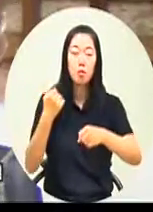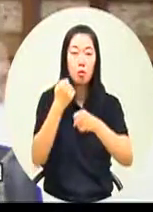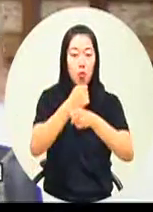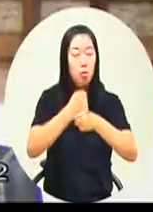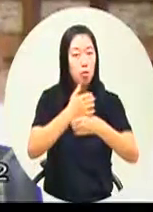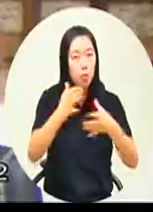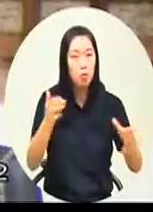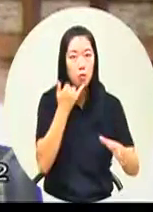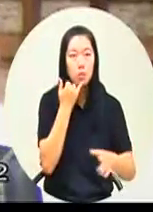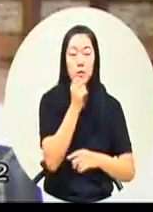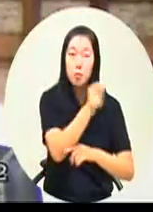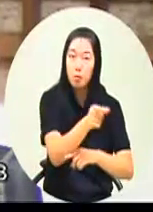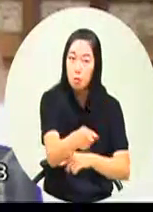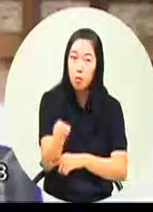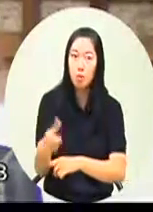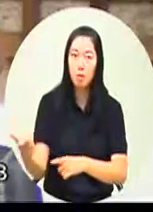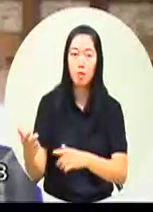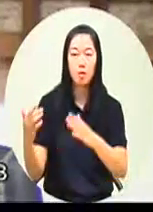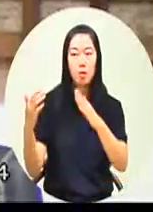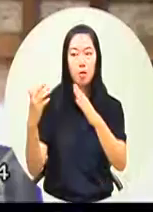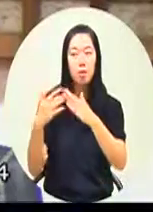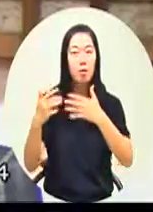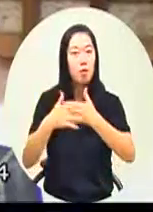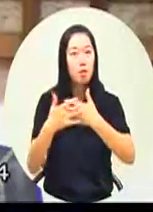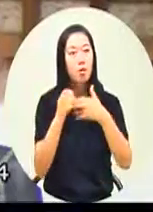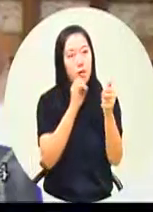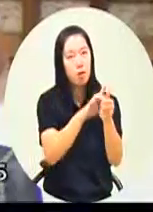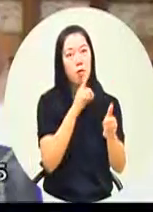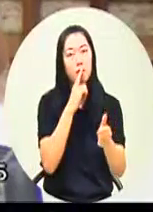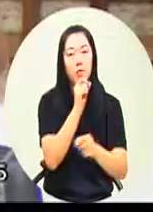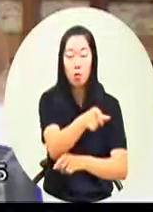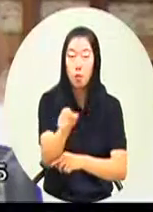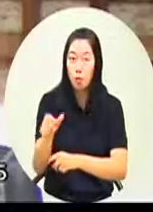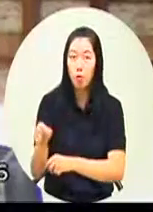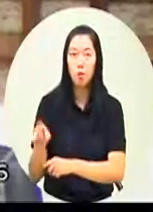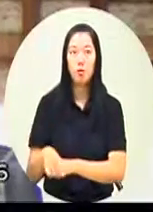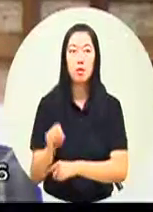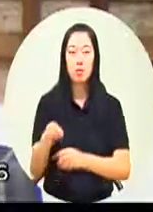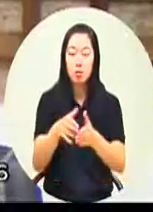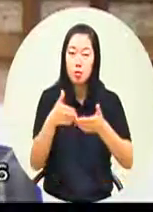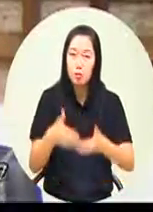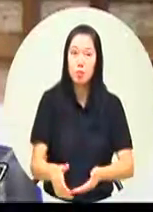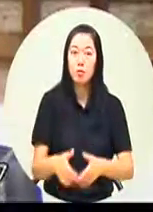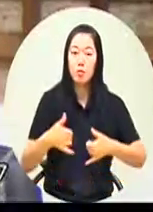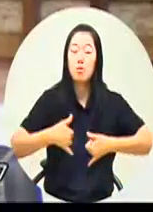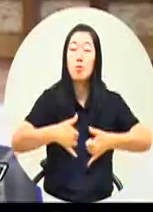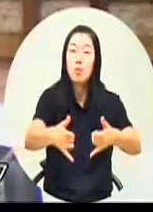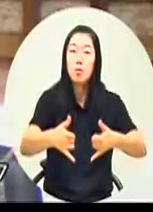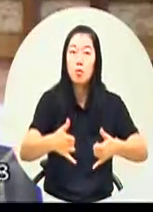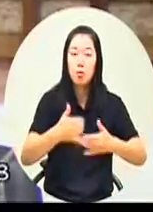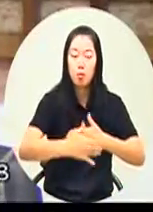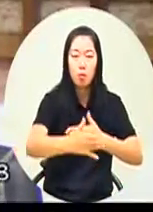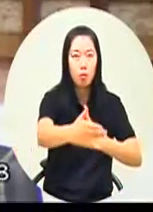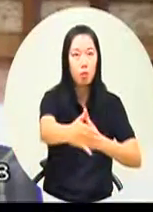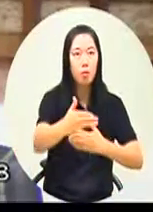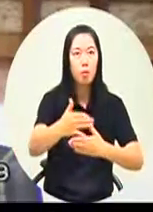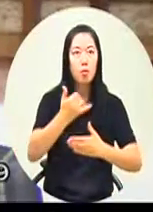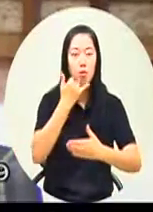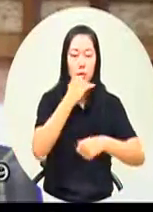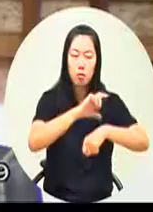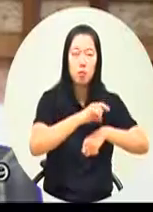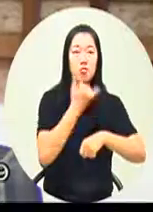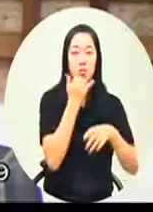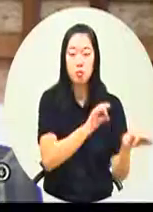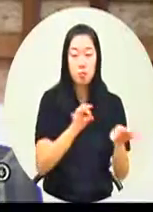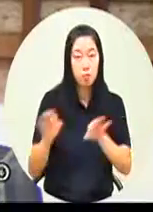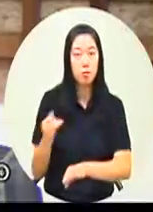后家里面交代要购物等等，所以在重要的路段是不是不要那么早把它调为闪黄灯，是